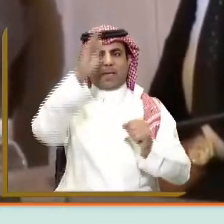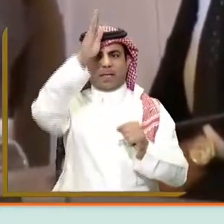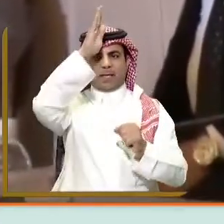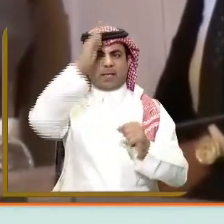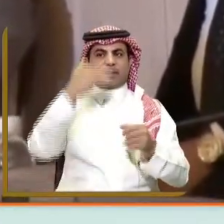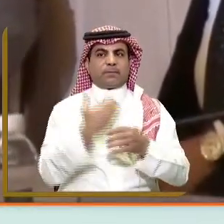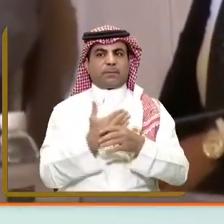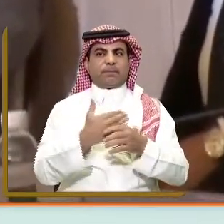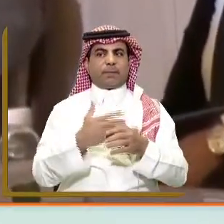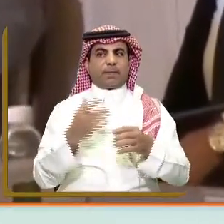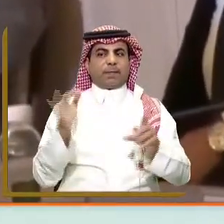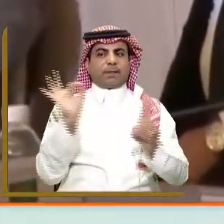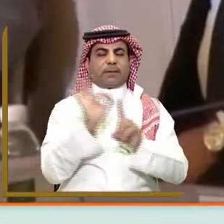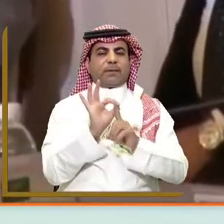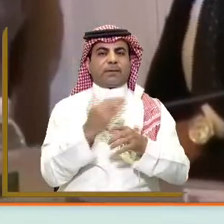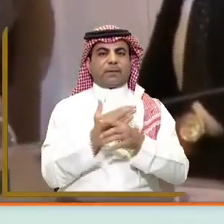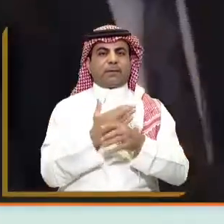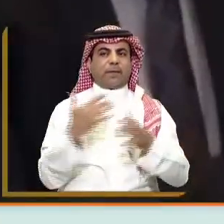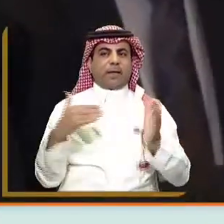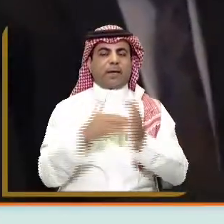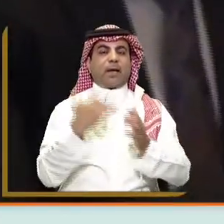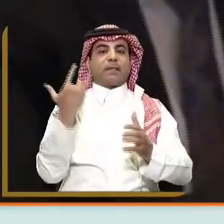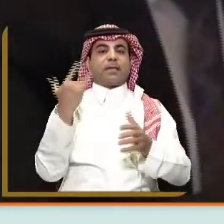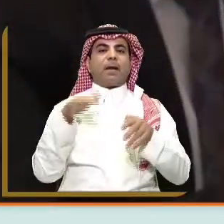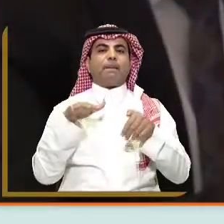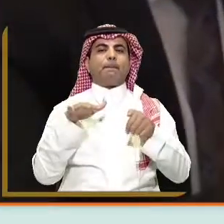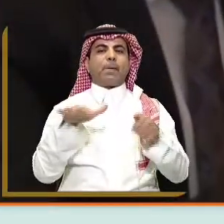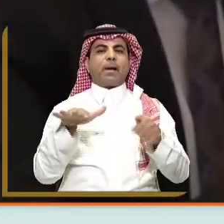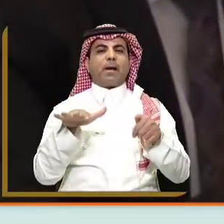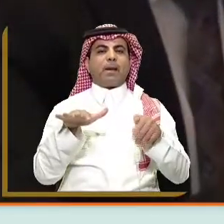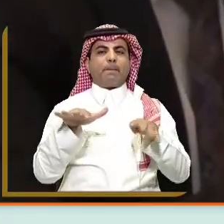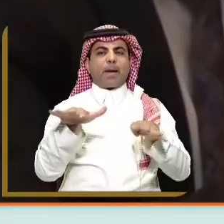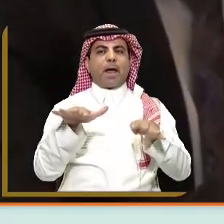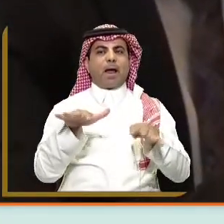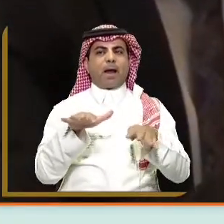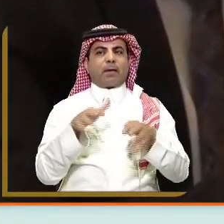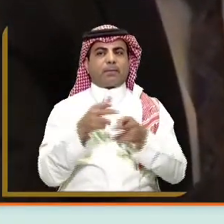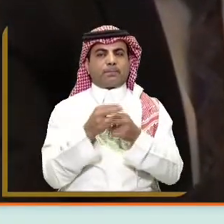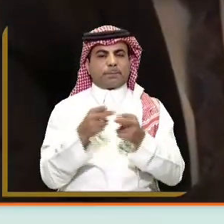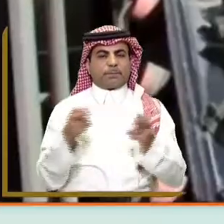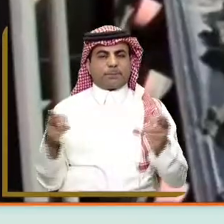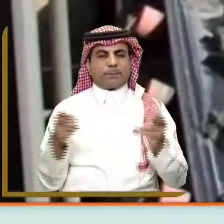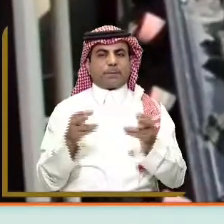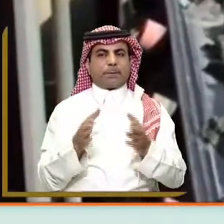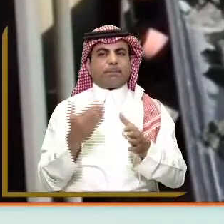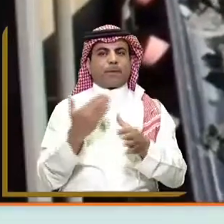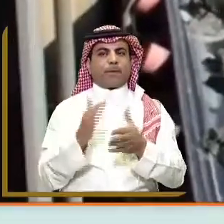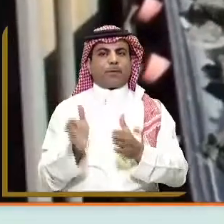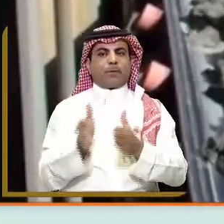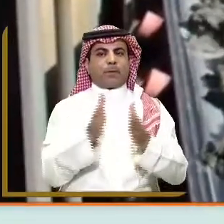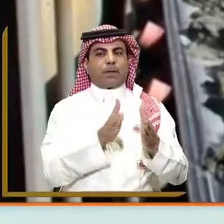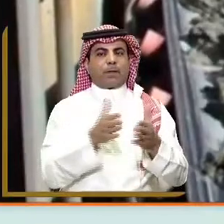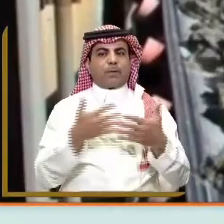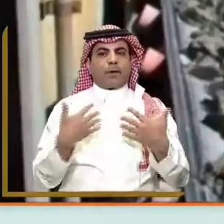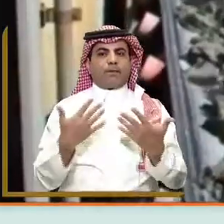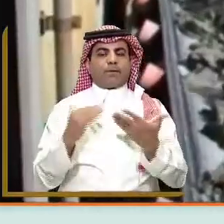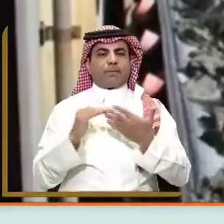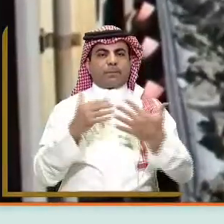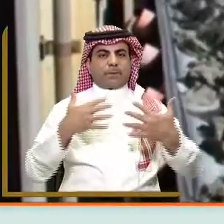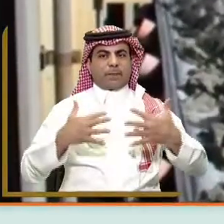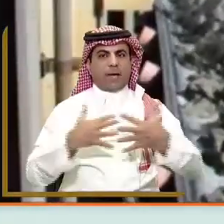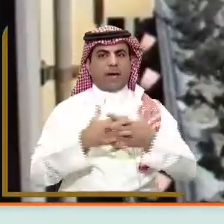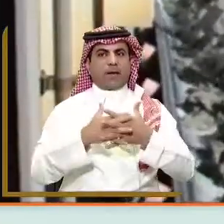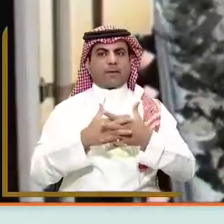مستهدفة الوصول إلى 10 مليارات ريال في قطاعات مختلفة ومتنوعة. ولتسهيل الإجراءات للاستثمار